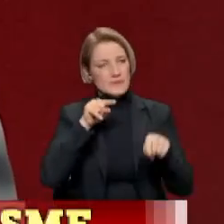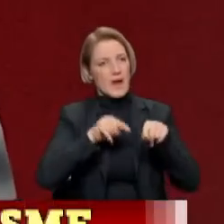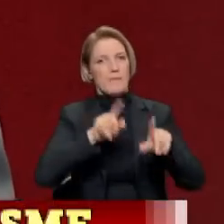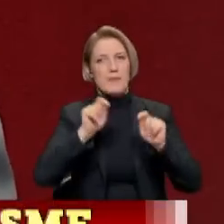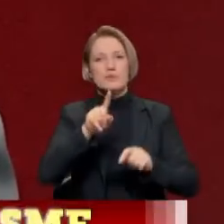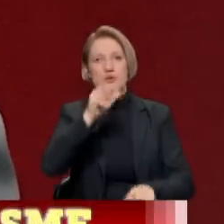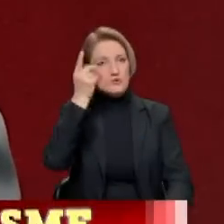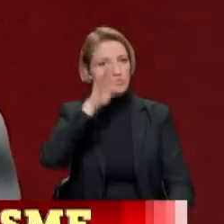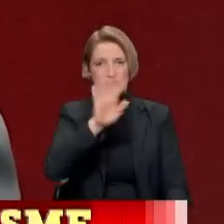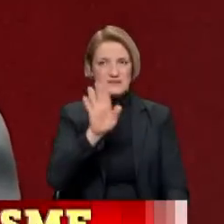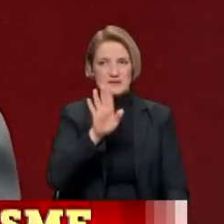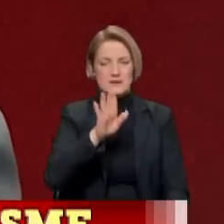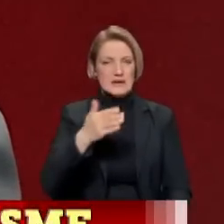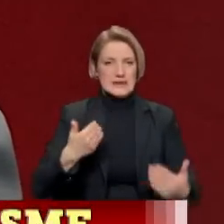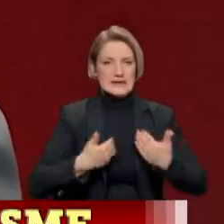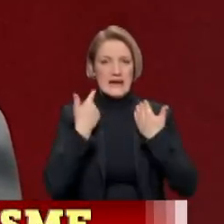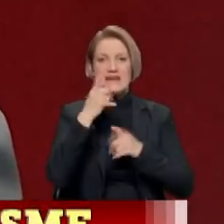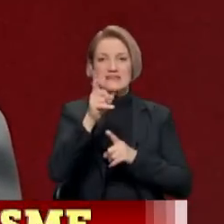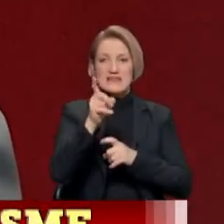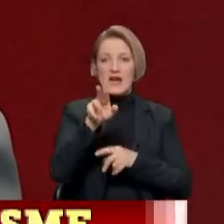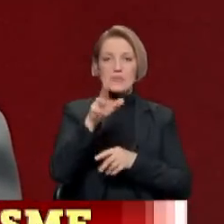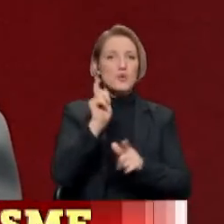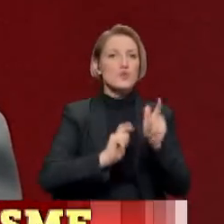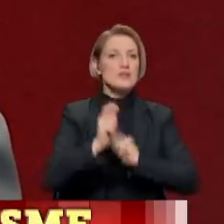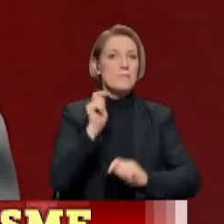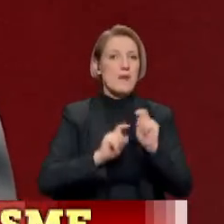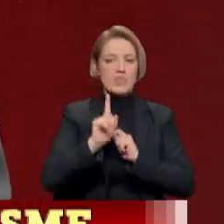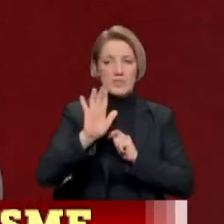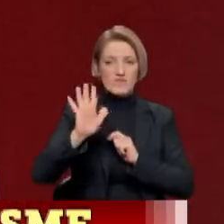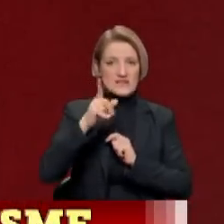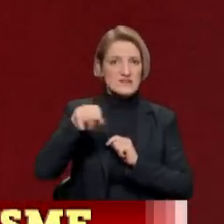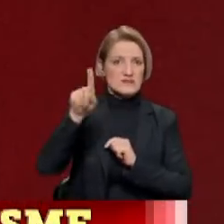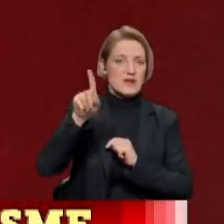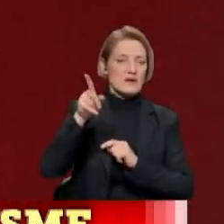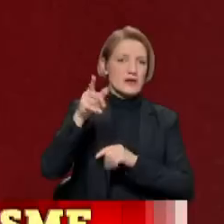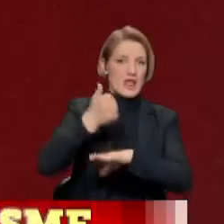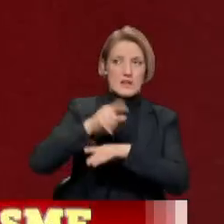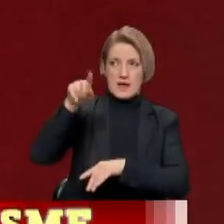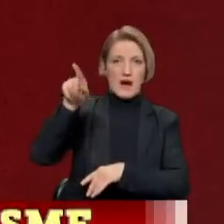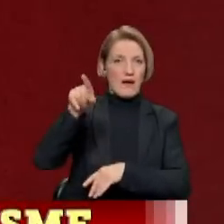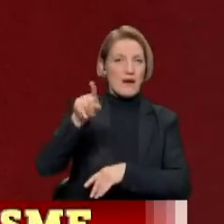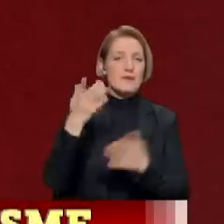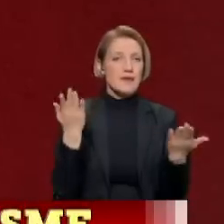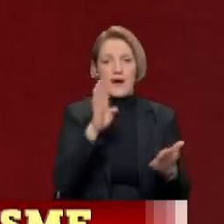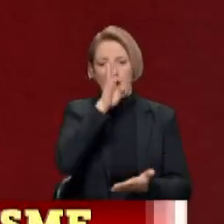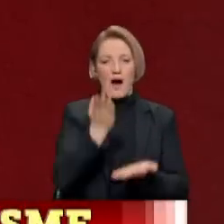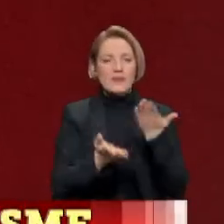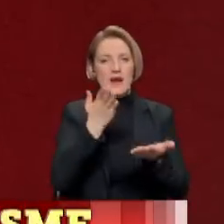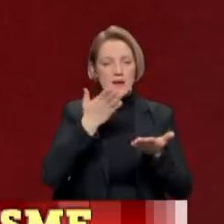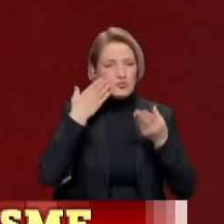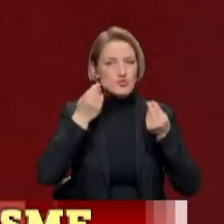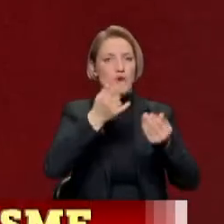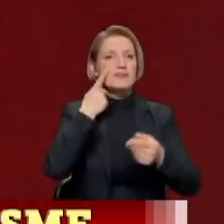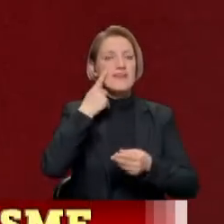eder. Bunu kimse unutmasın. Yargıyı silah olarak kullanmaktan vazgeçsin bu siyasal iktidar. Çünkü adaleti çürütüyorlar,